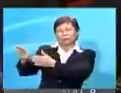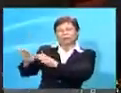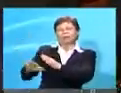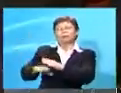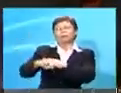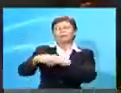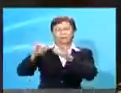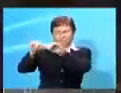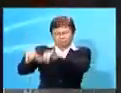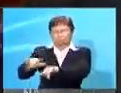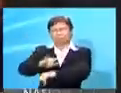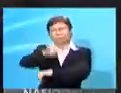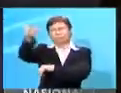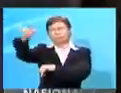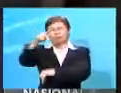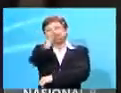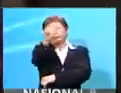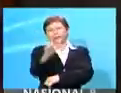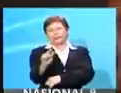di